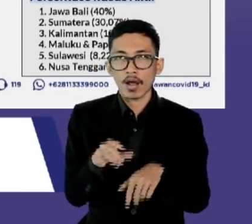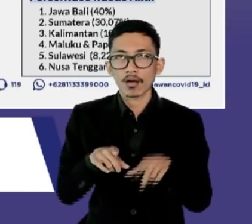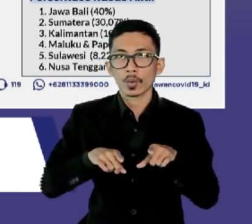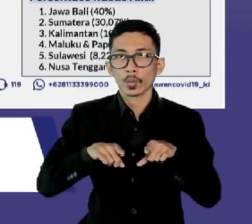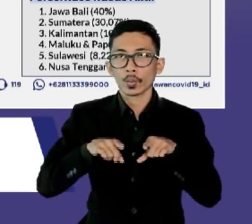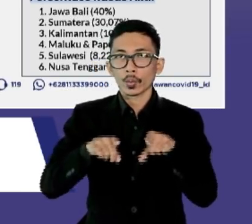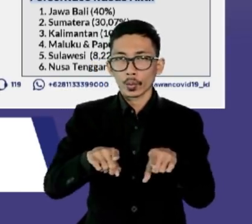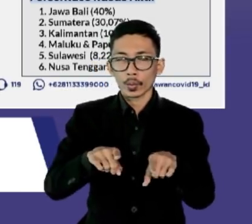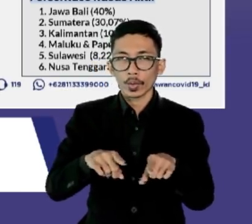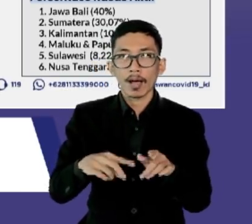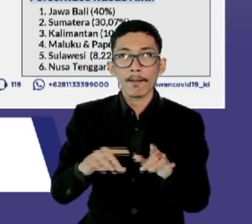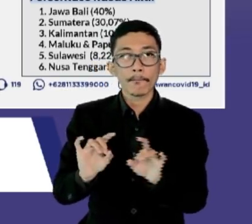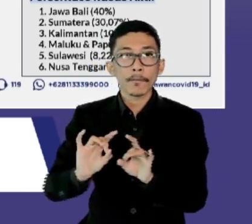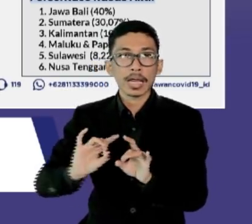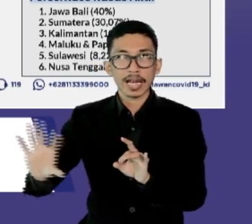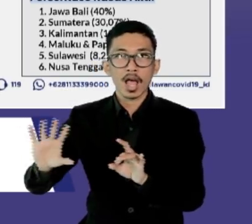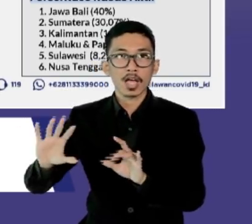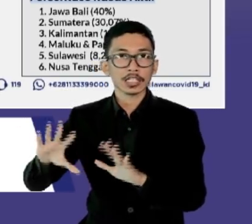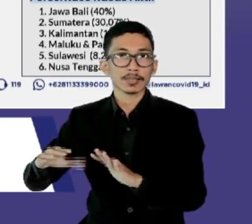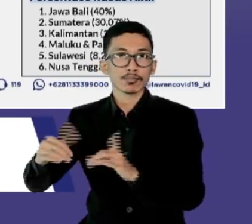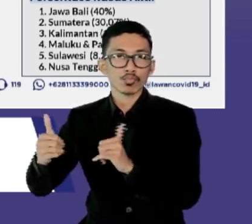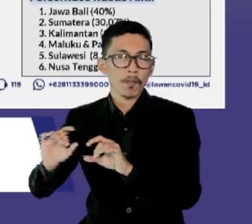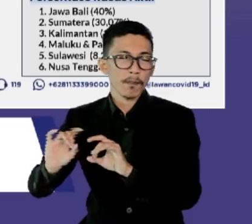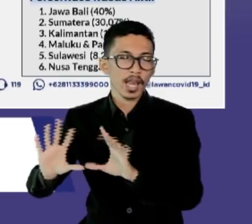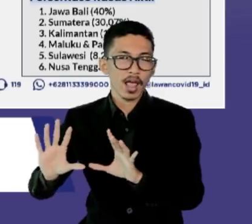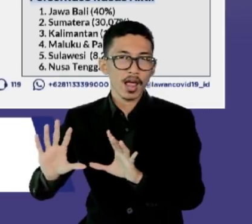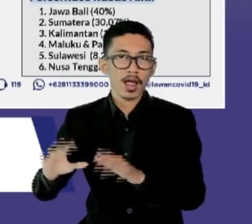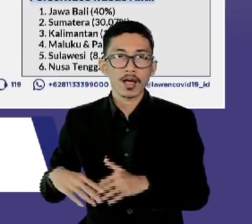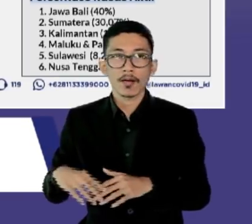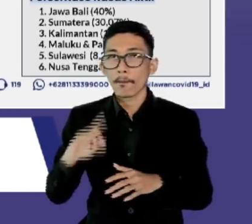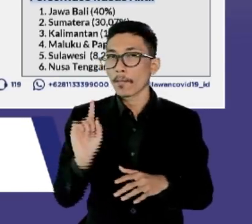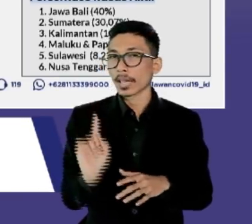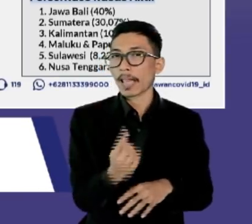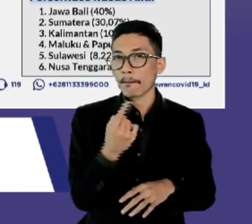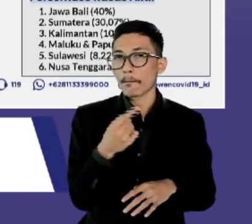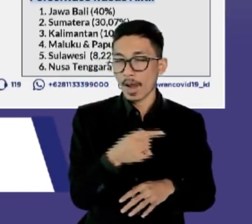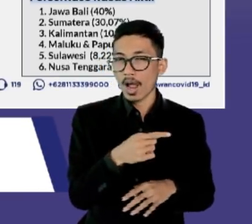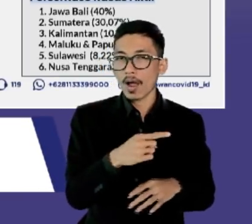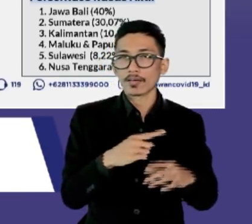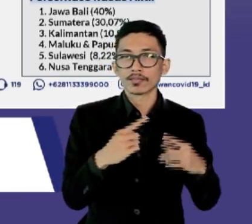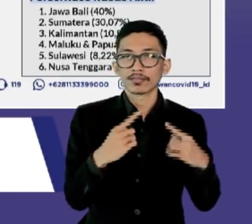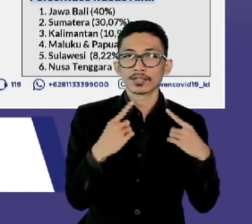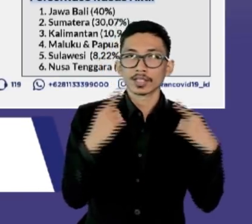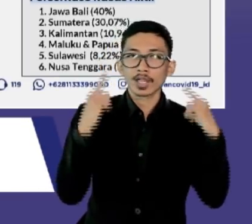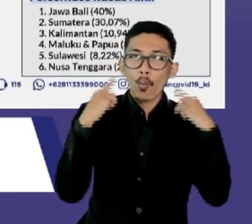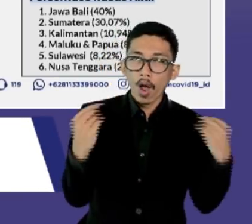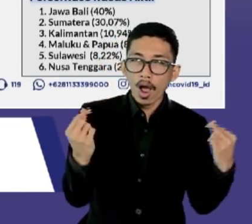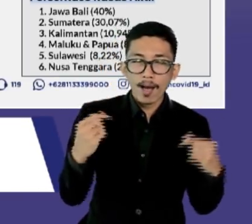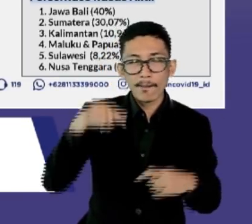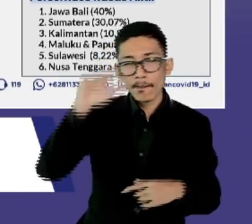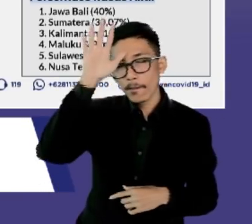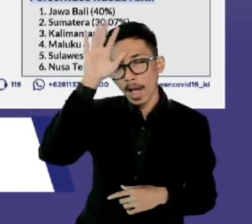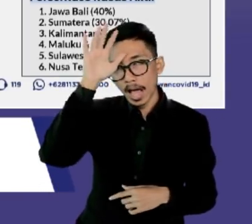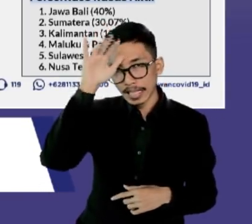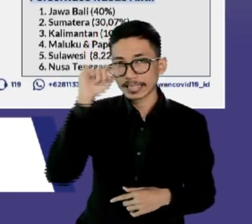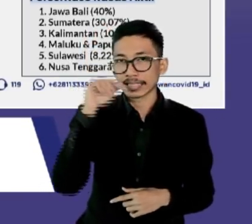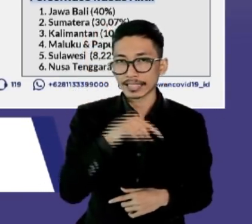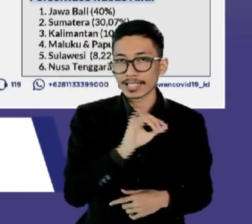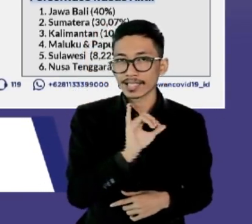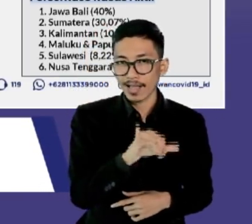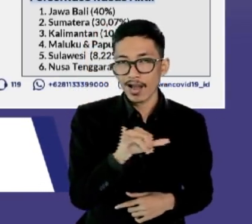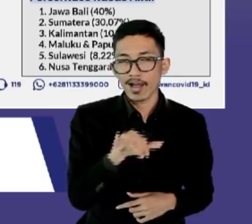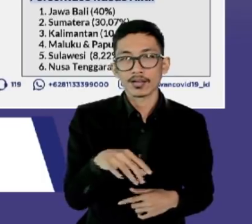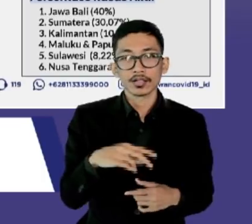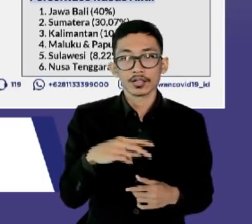persentase kesembuhan. Meskipun urutan pertama diduduki oleh Jawa Bali, namun ternyata di urutan kedua adalah